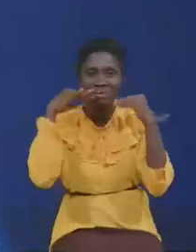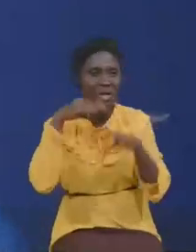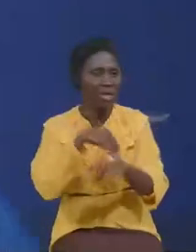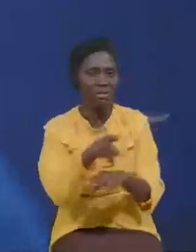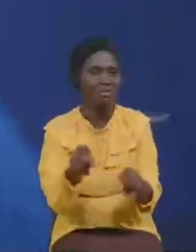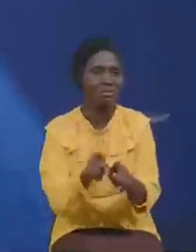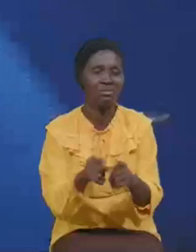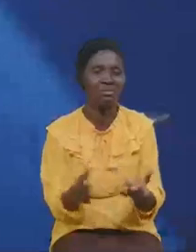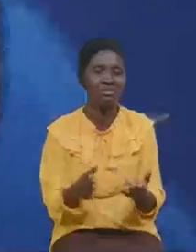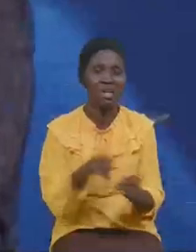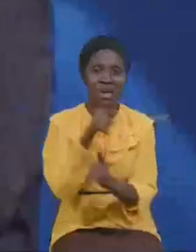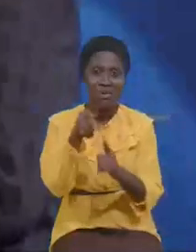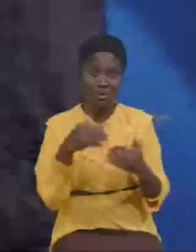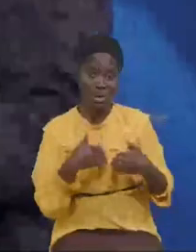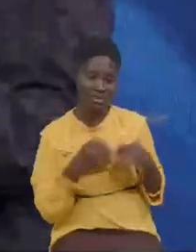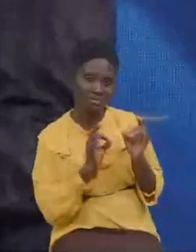aussi.